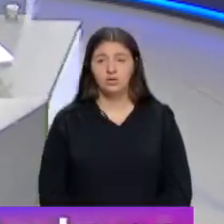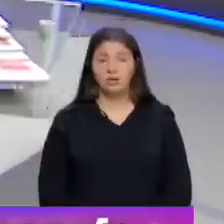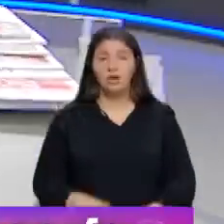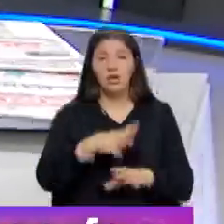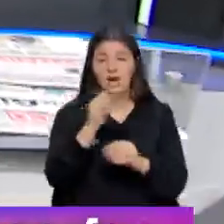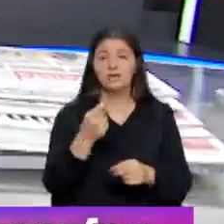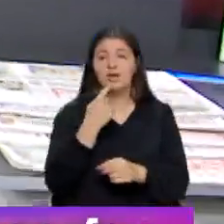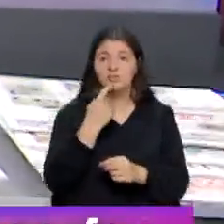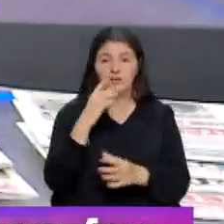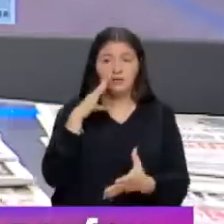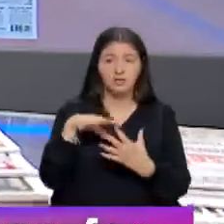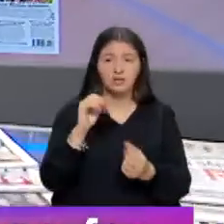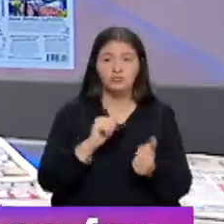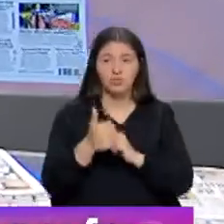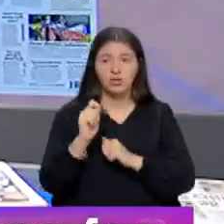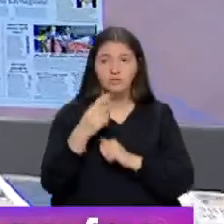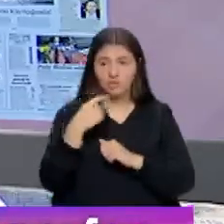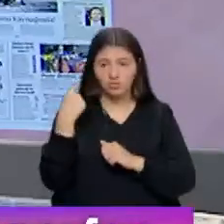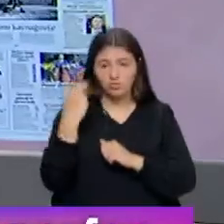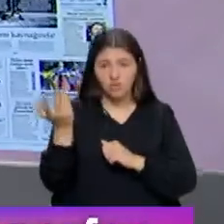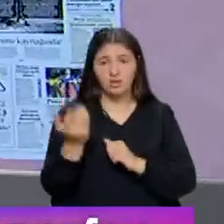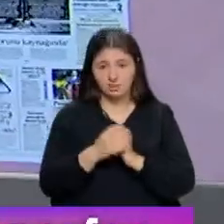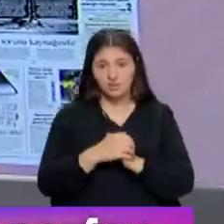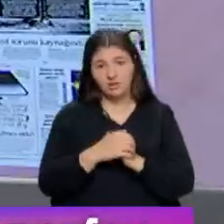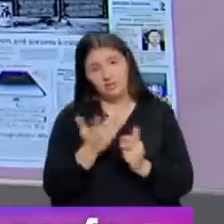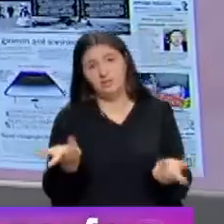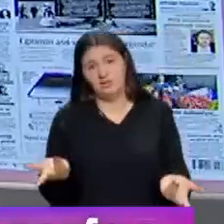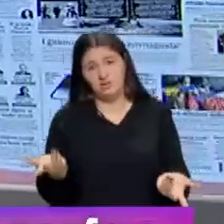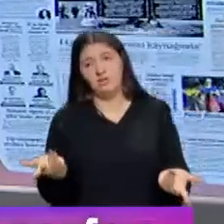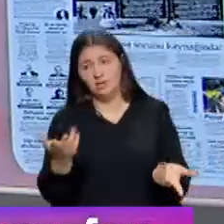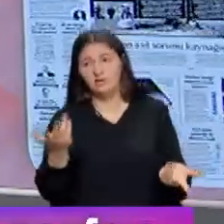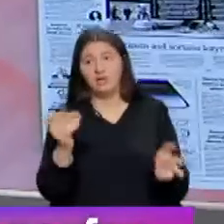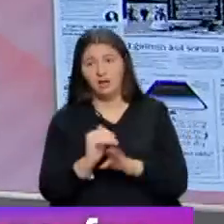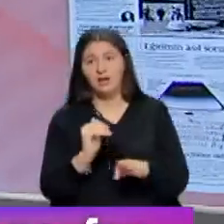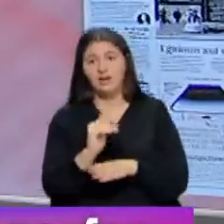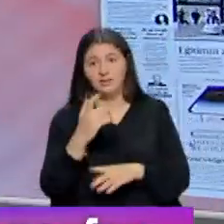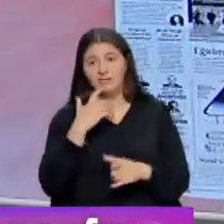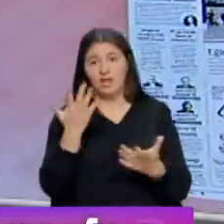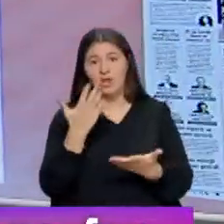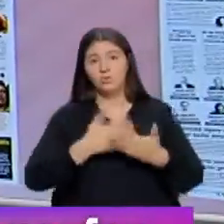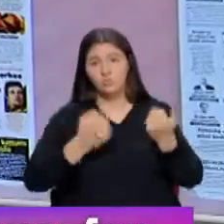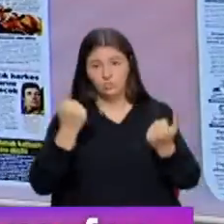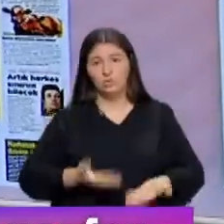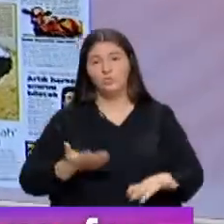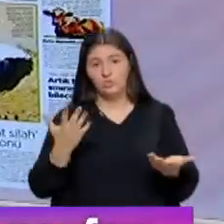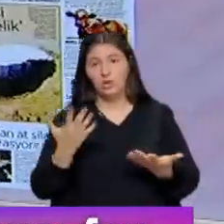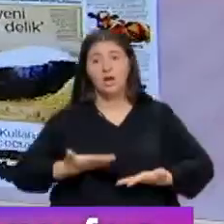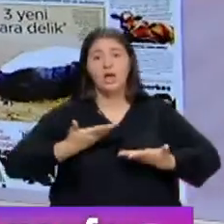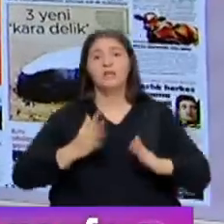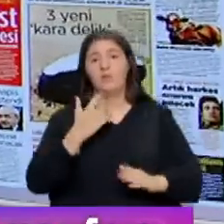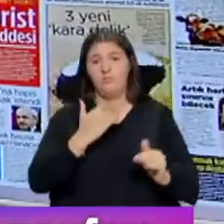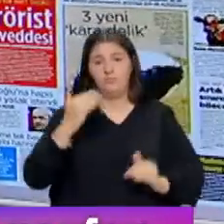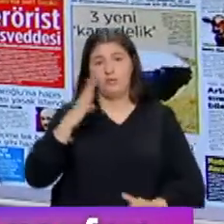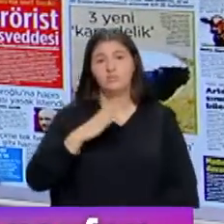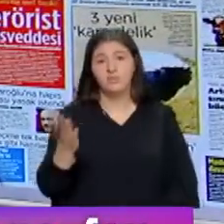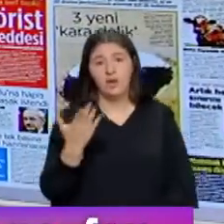her yaştan kişi spor yapsın diye düşünüyorlarsa artık hayatın ve yılların yorgunluğunu taşıyamayan